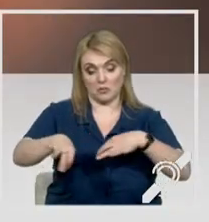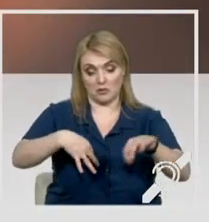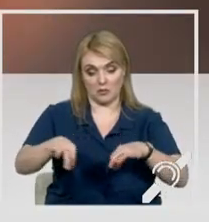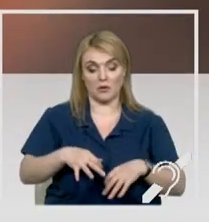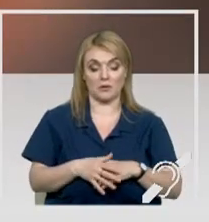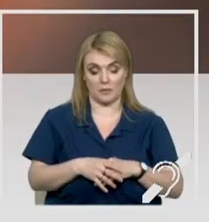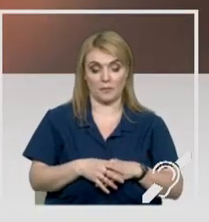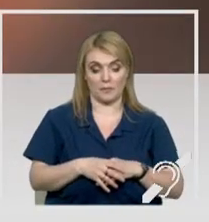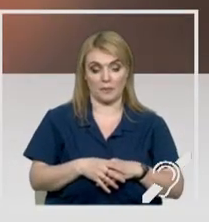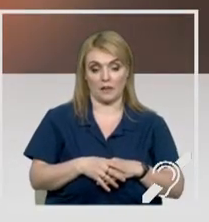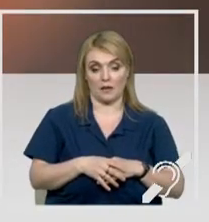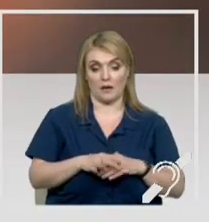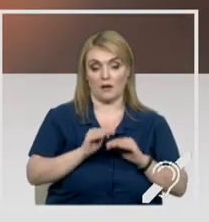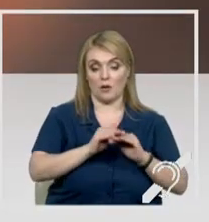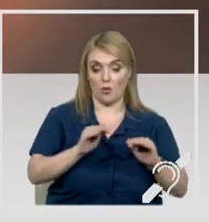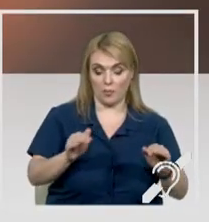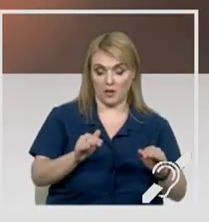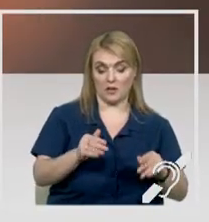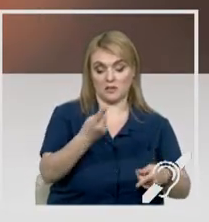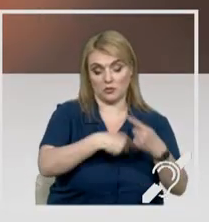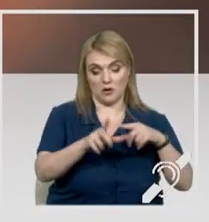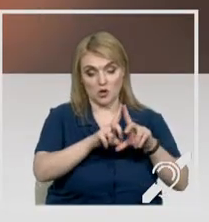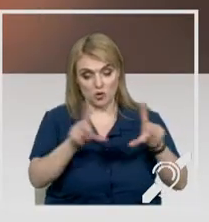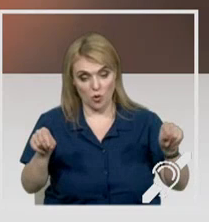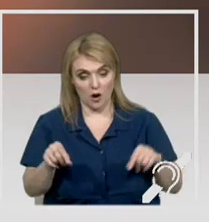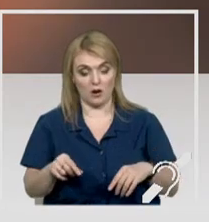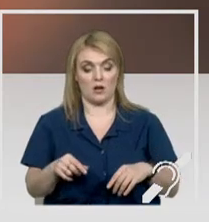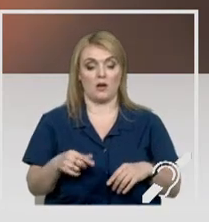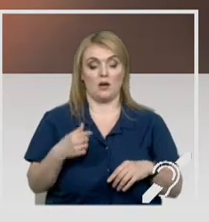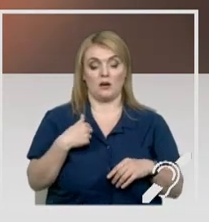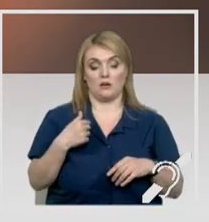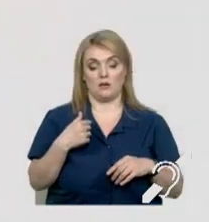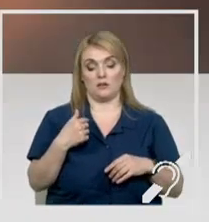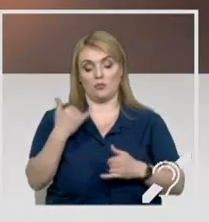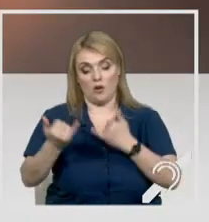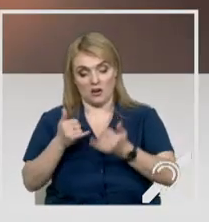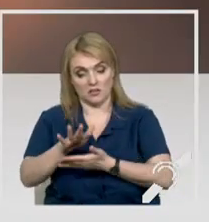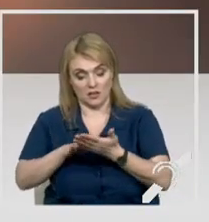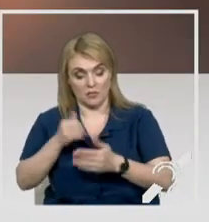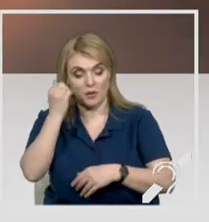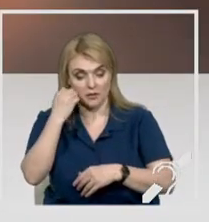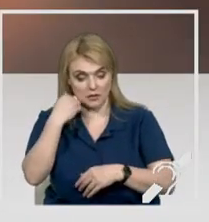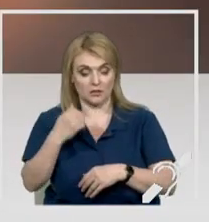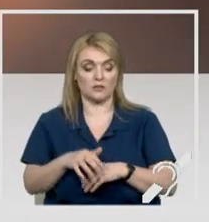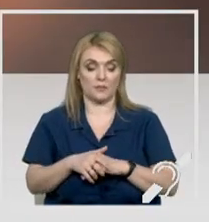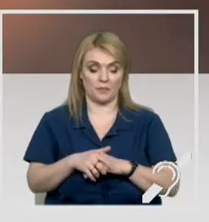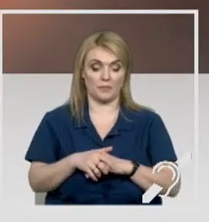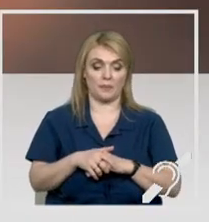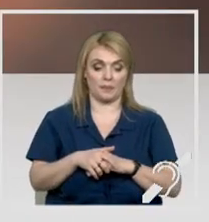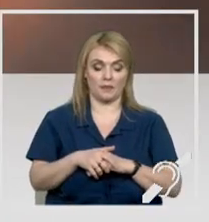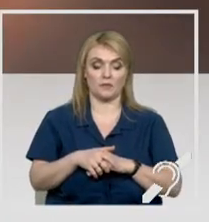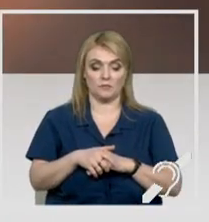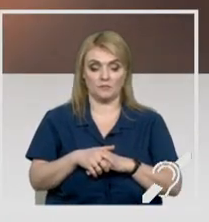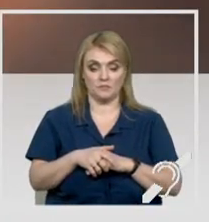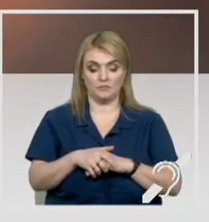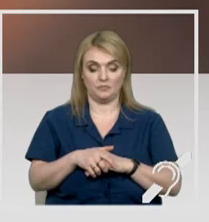ne întoarcem copiii la școală se întorc noi cu bătrânii altele locuri eu cu bătrânul plec la un Cum se